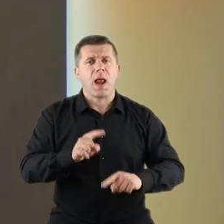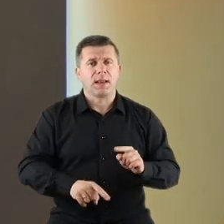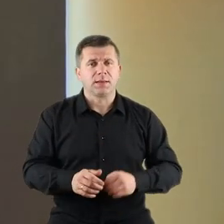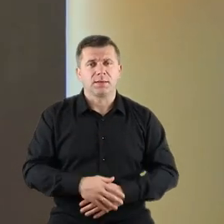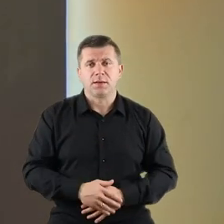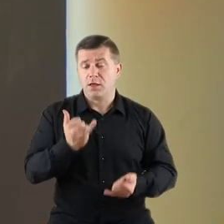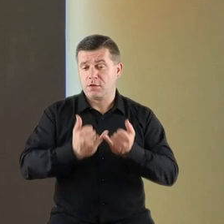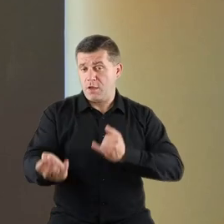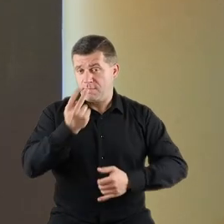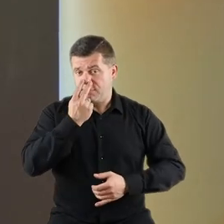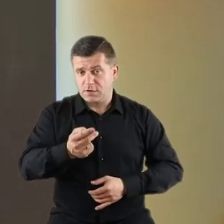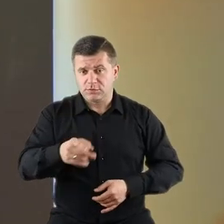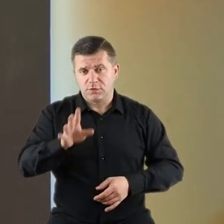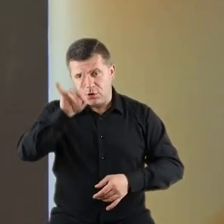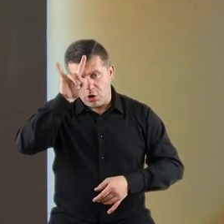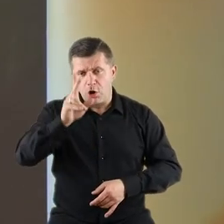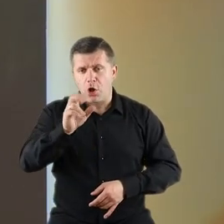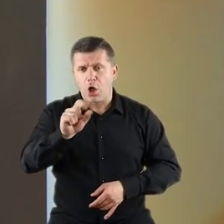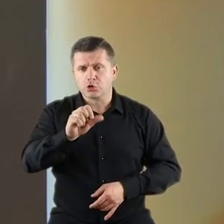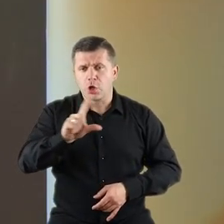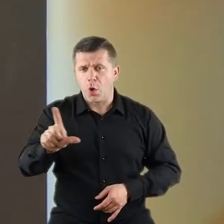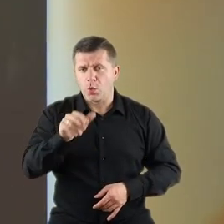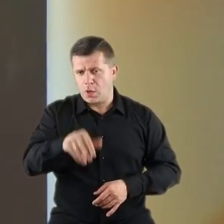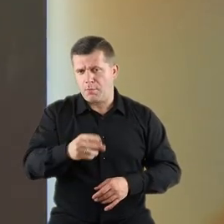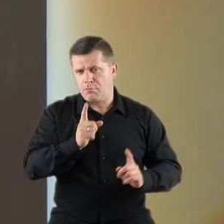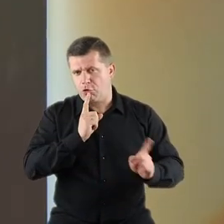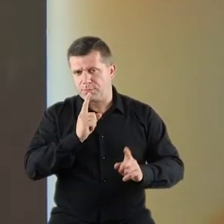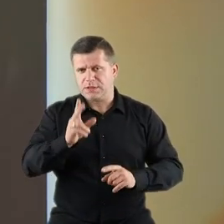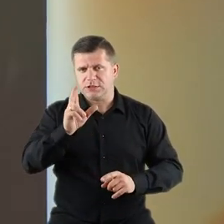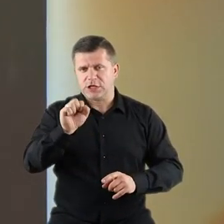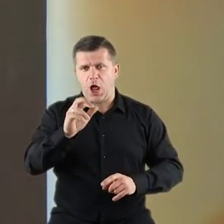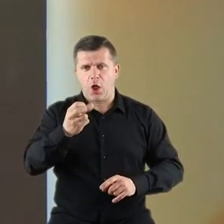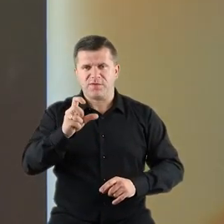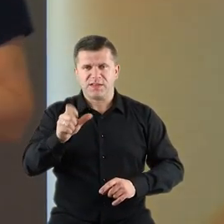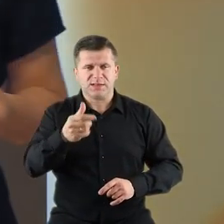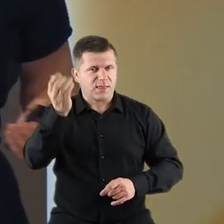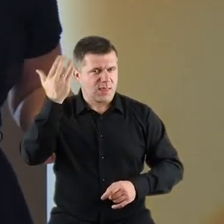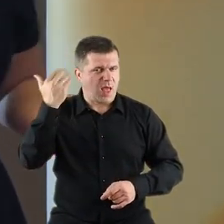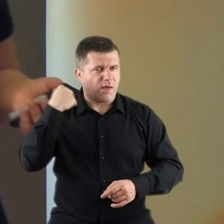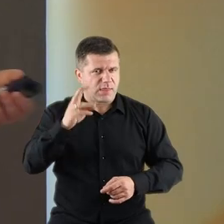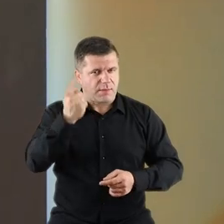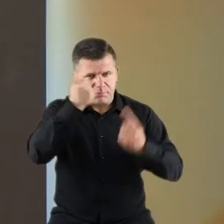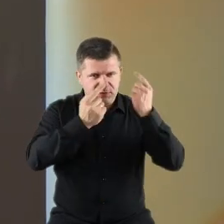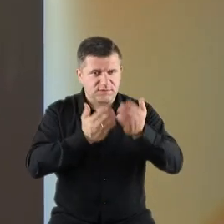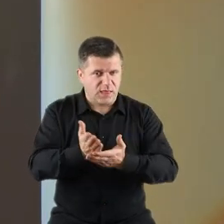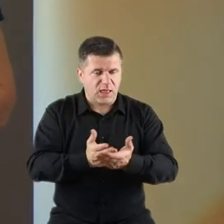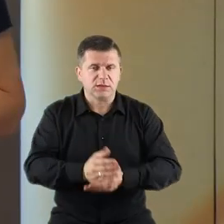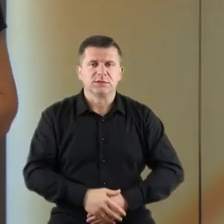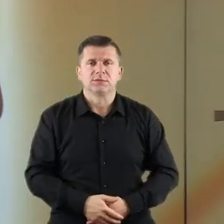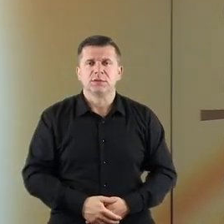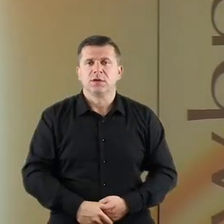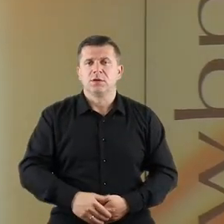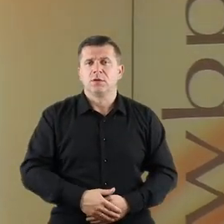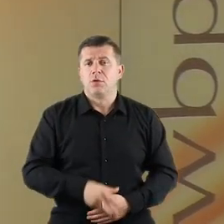jeśli widzimy Koziołka to możemy rozmawiać czarownica i tak wierzono kiedyś A więc to było